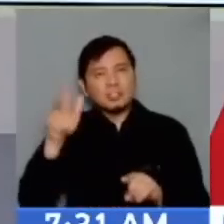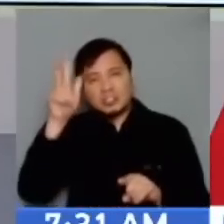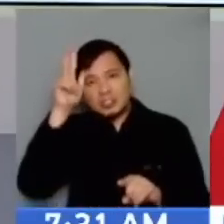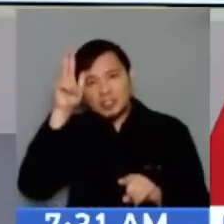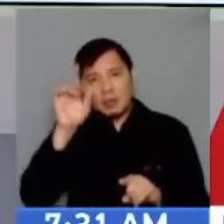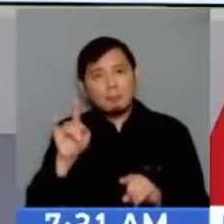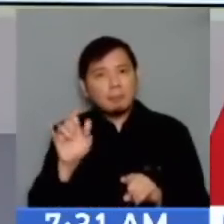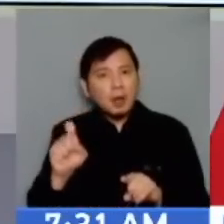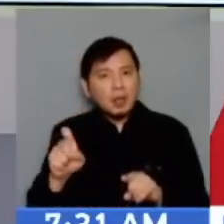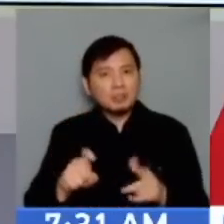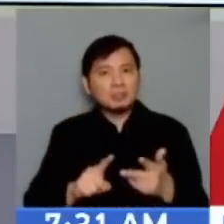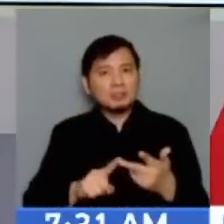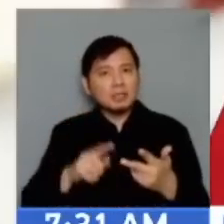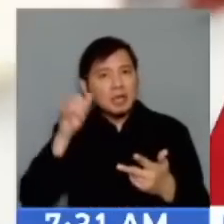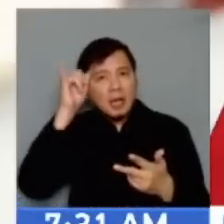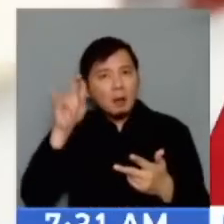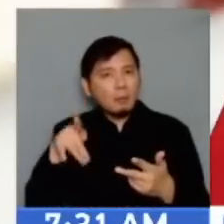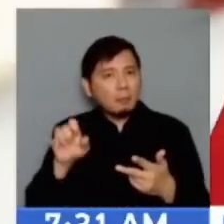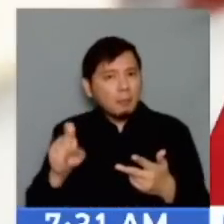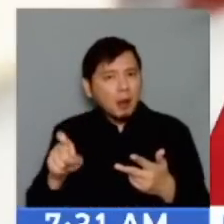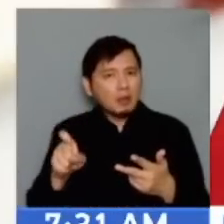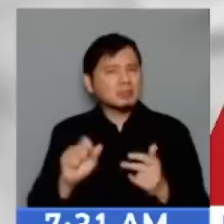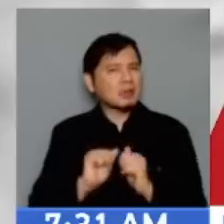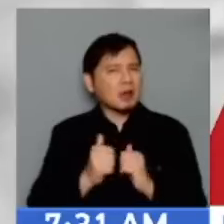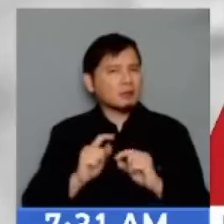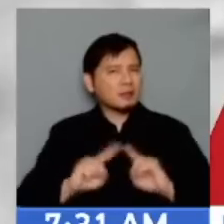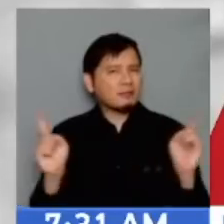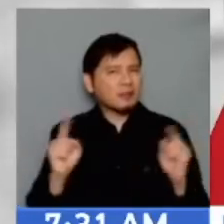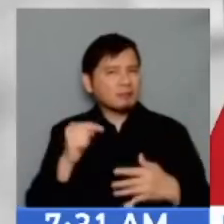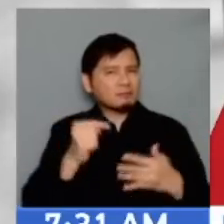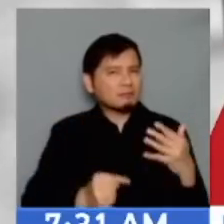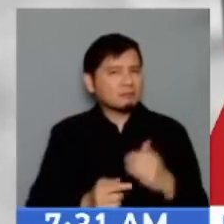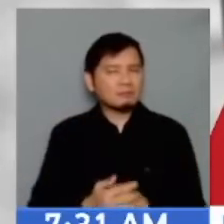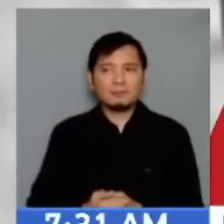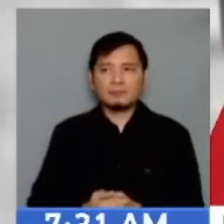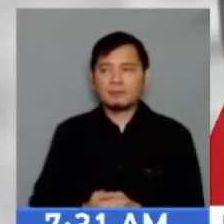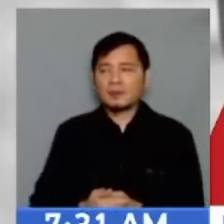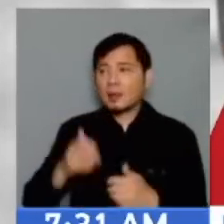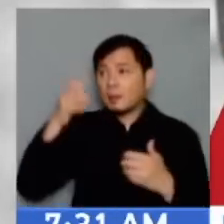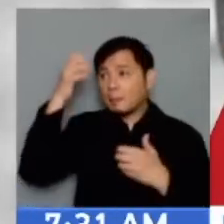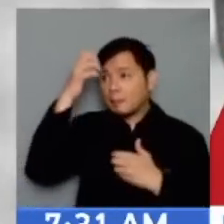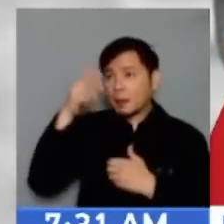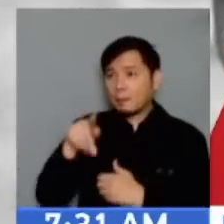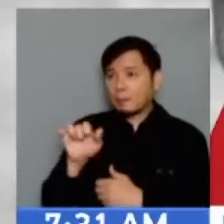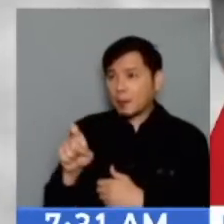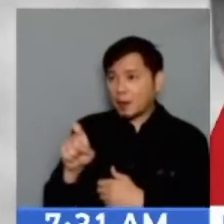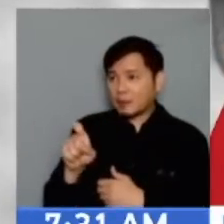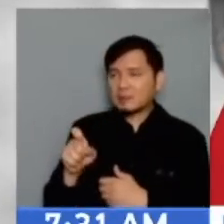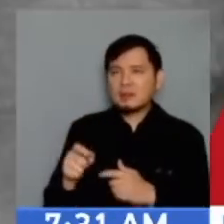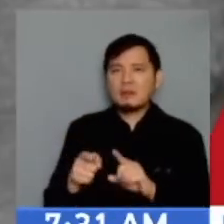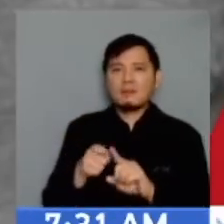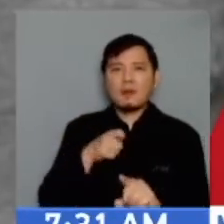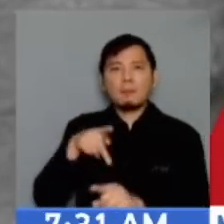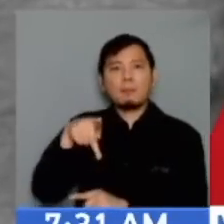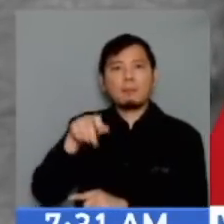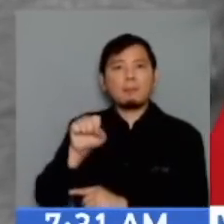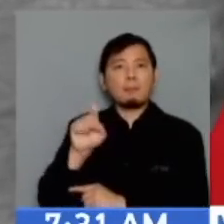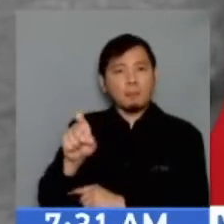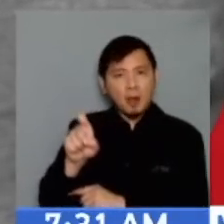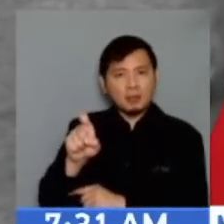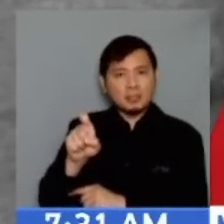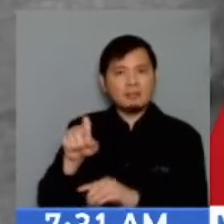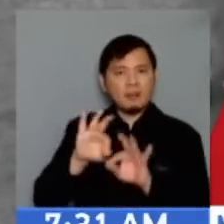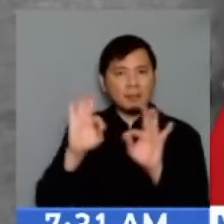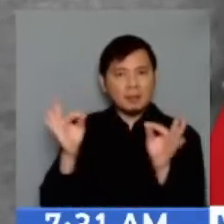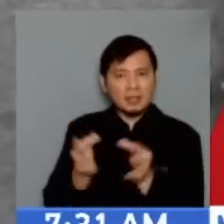ganyan? Yeah, so ang monkeypox is part of the orthopox virus family. Kasama dito yung cowpox at saka